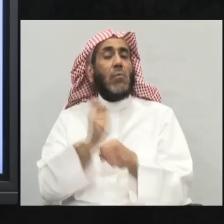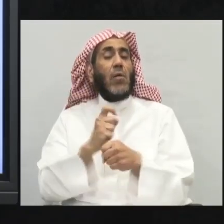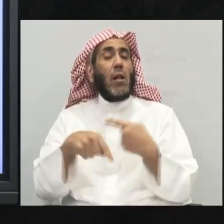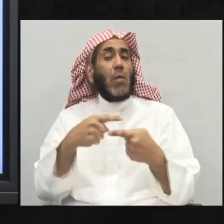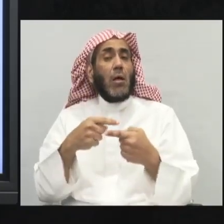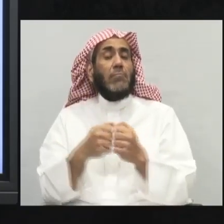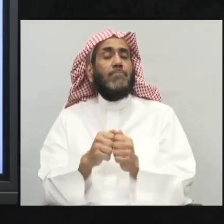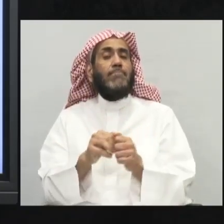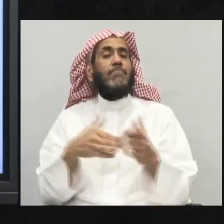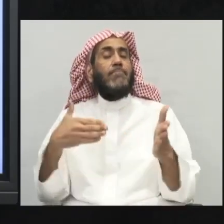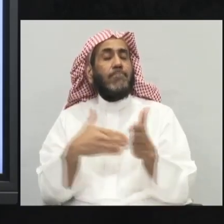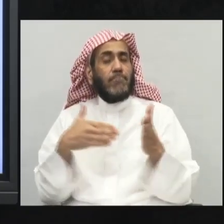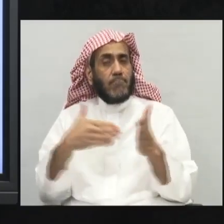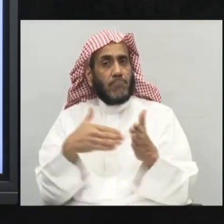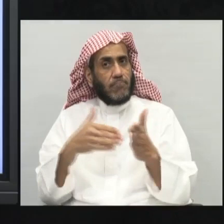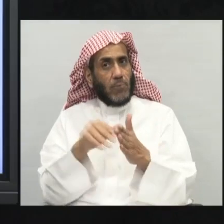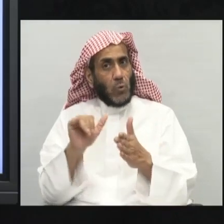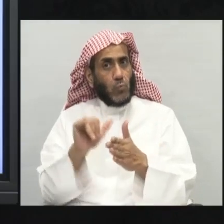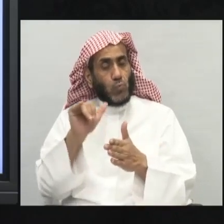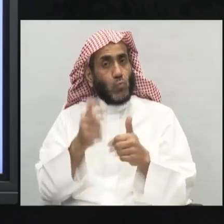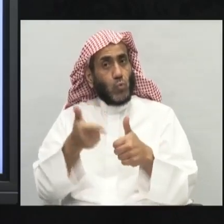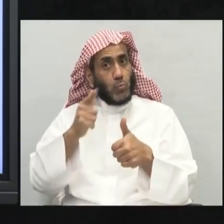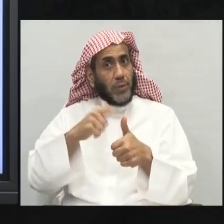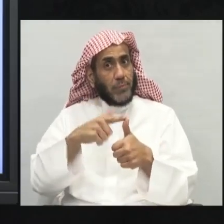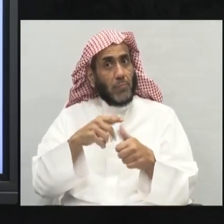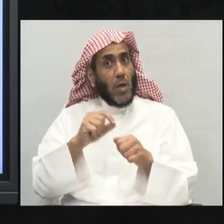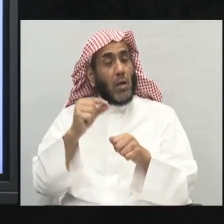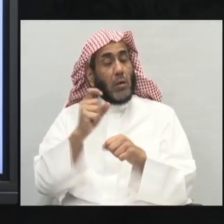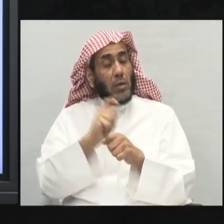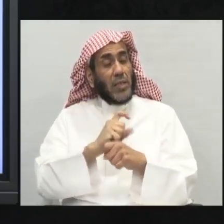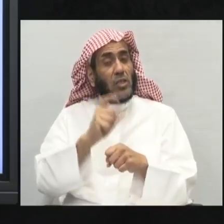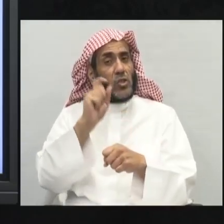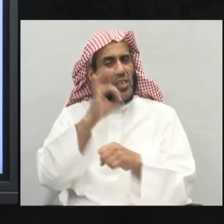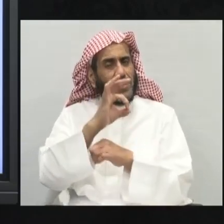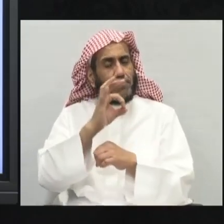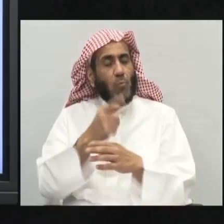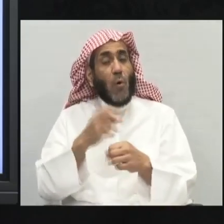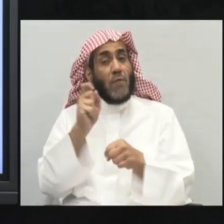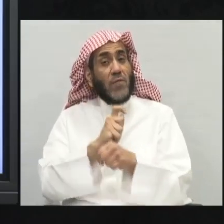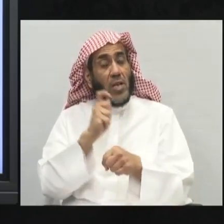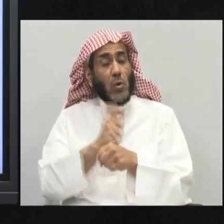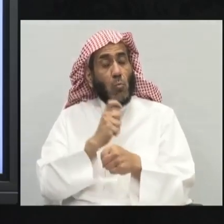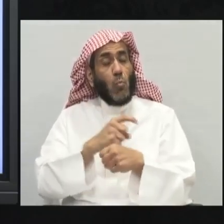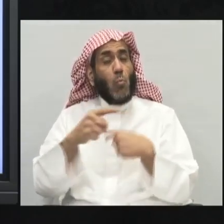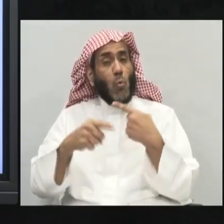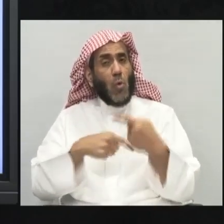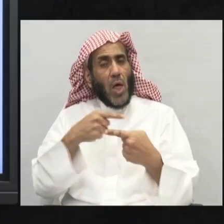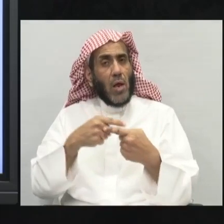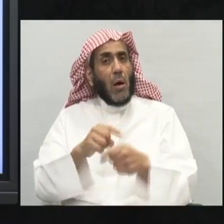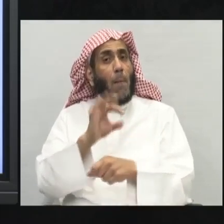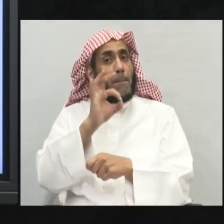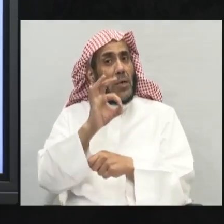هو معتل الاخر وسبق باداه جزم ولذلك هو فعل مضارع